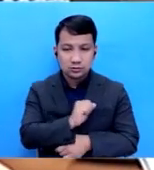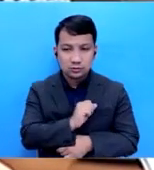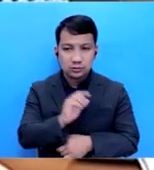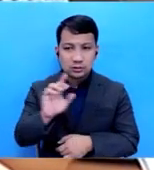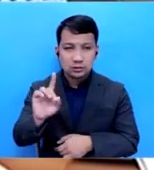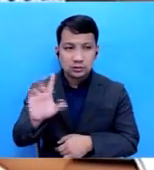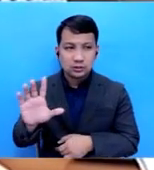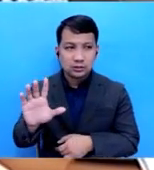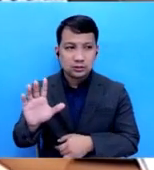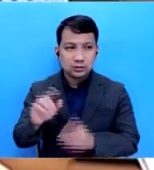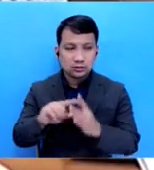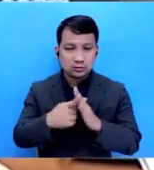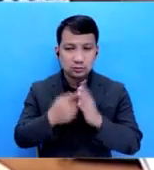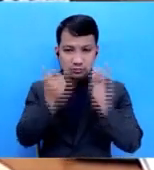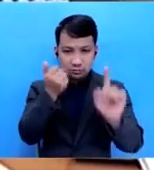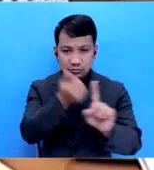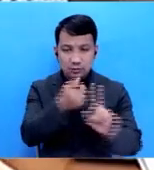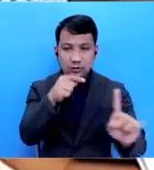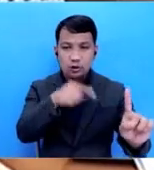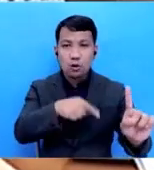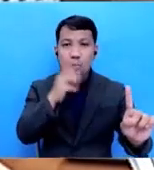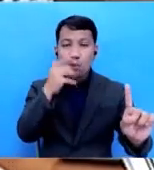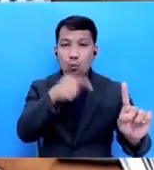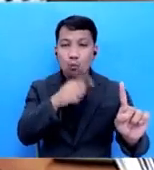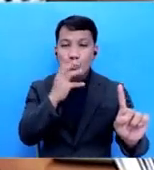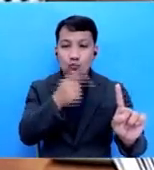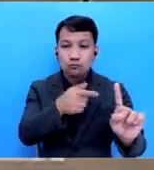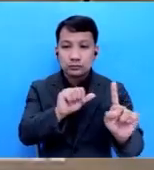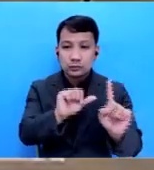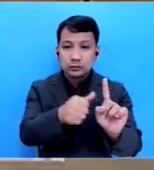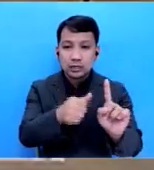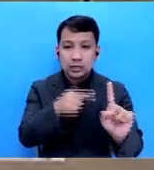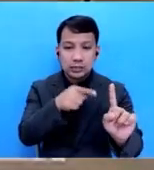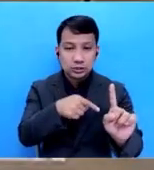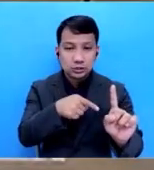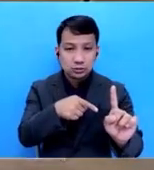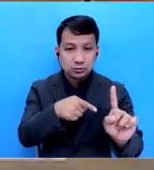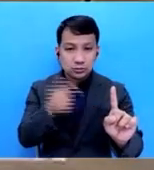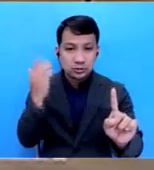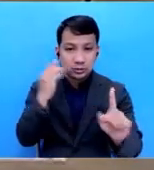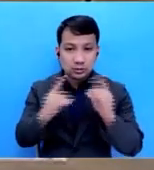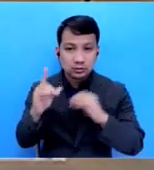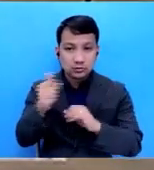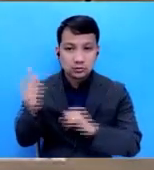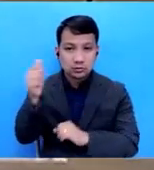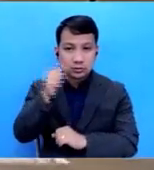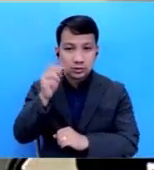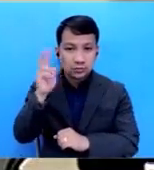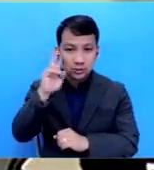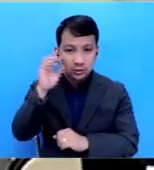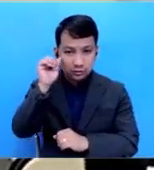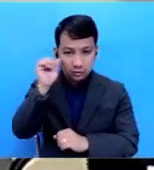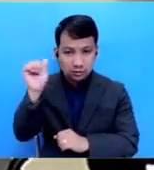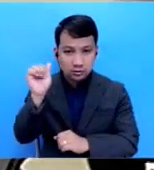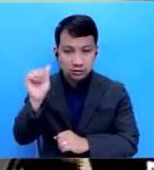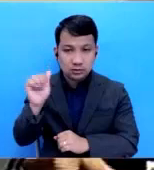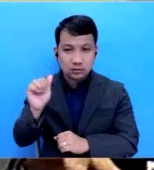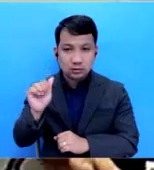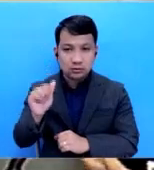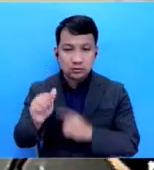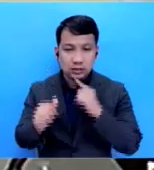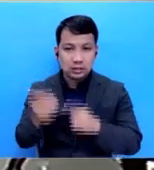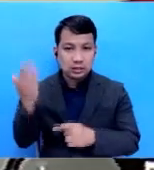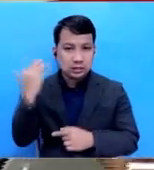at tahasang iturong mastermind ng umano'y pandidiin kay De Lima, sinoy Justice Secretary Vitaliano Aguirre, bumwelta ang